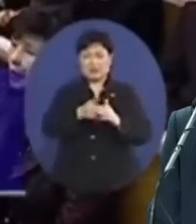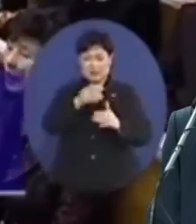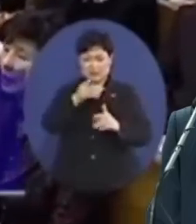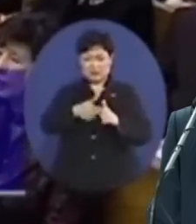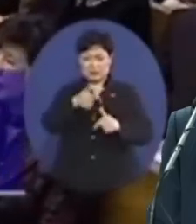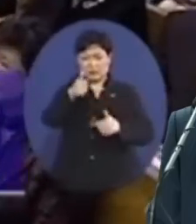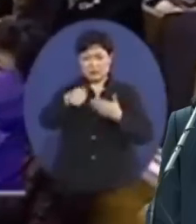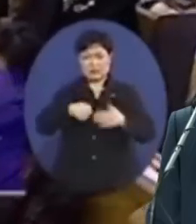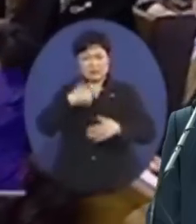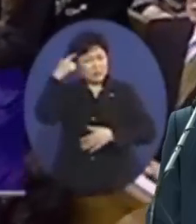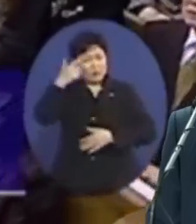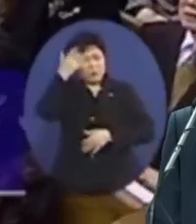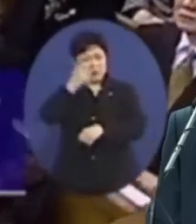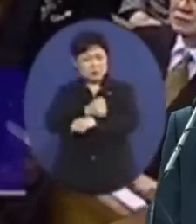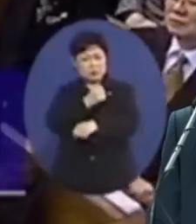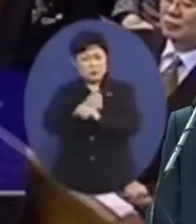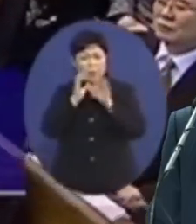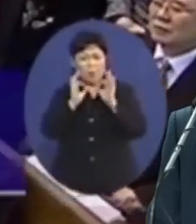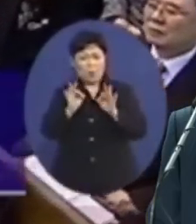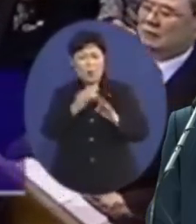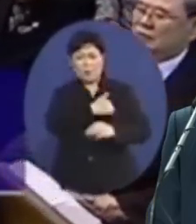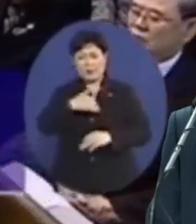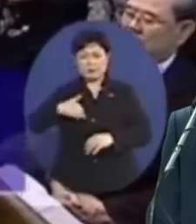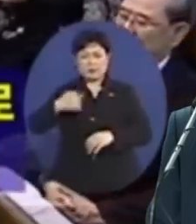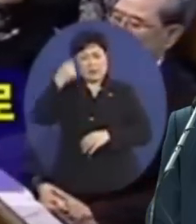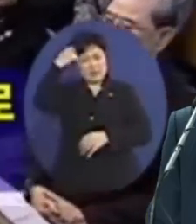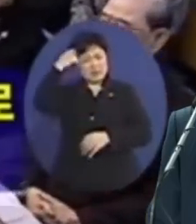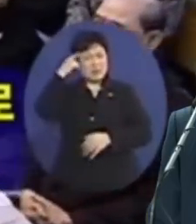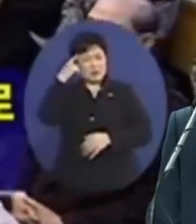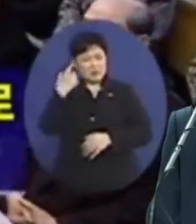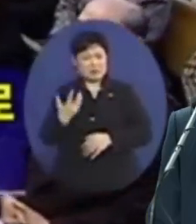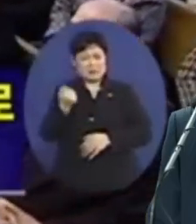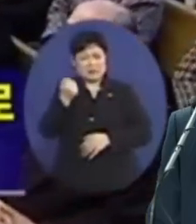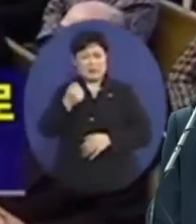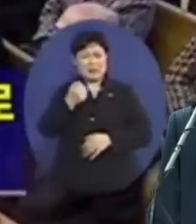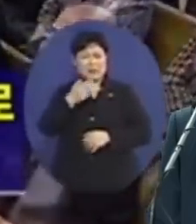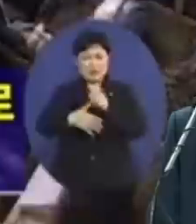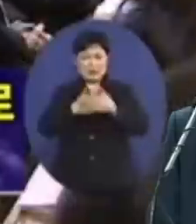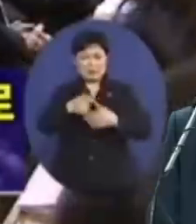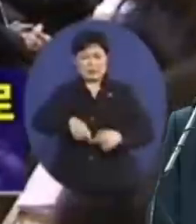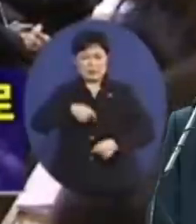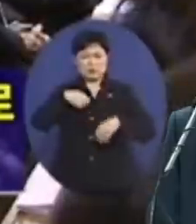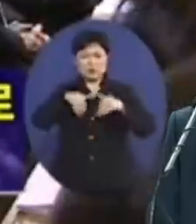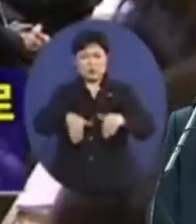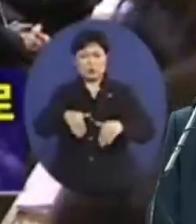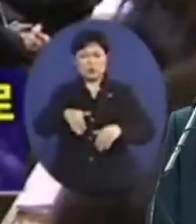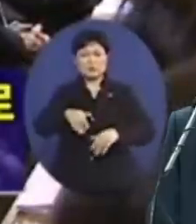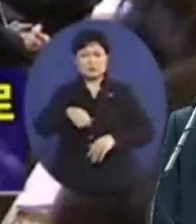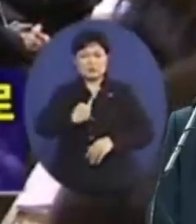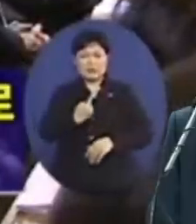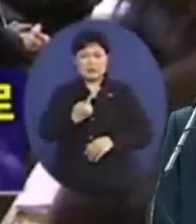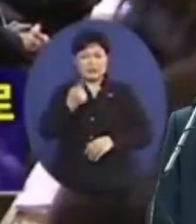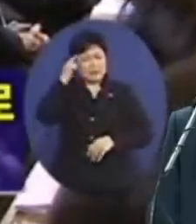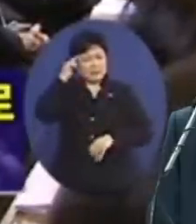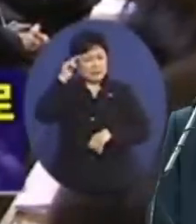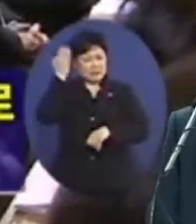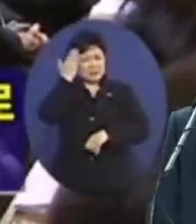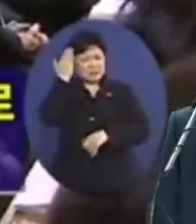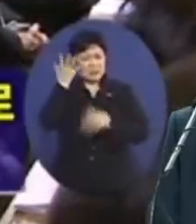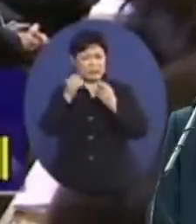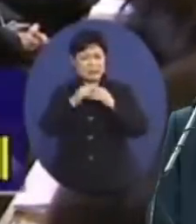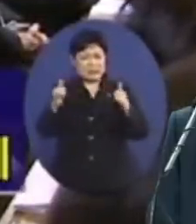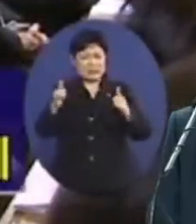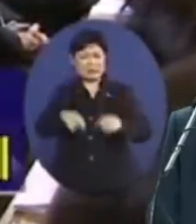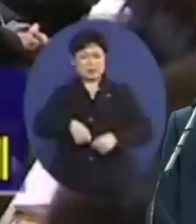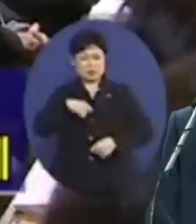자기 영혼의 수광을 보고 만족하게 여길 것이라. 나의 의로운 종이 자기 지식으로 많은 사람을